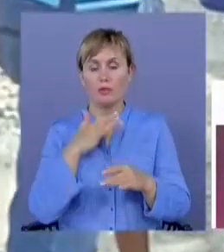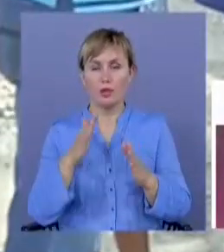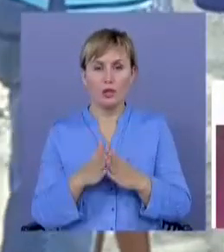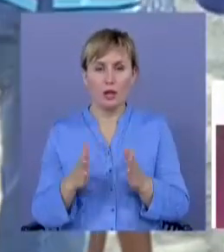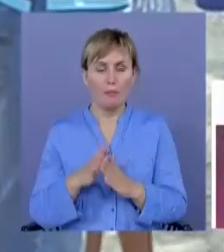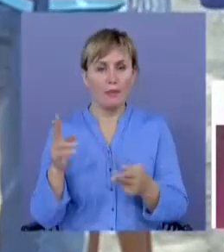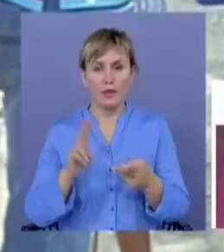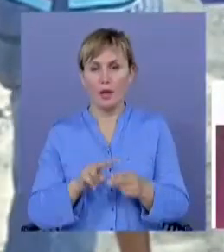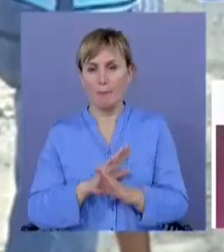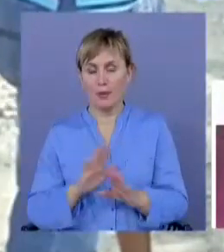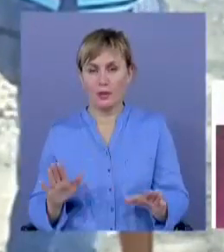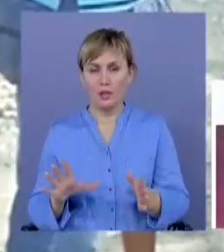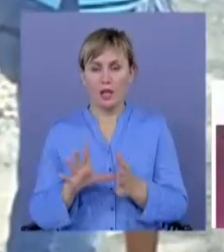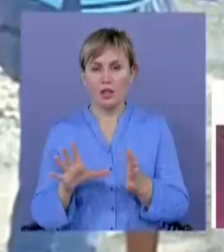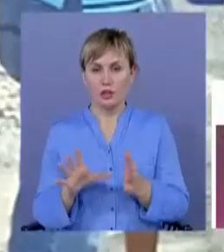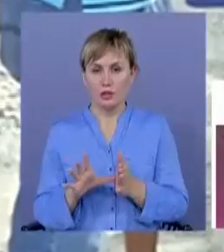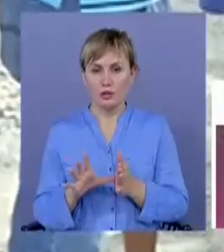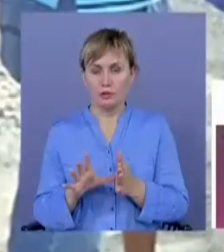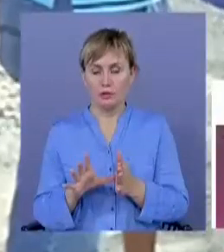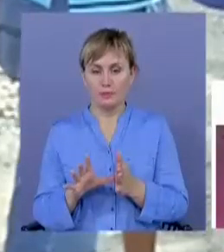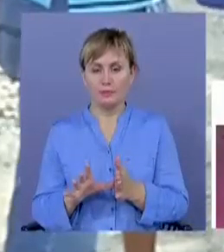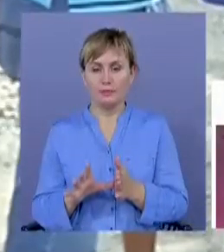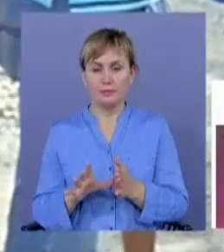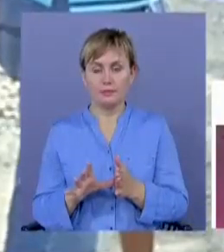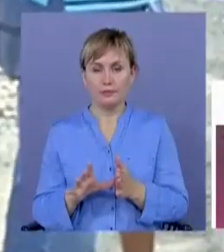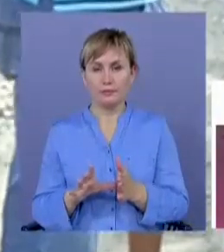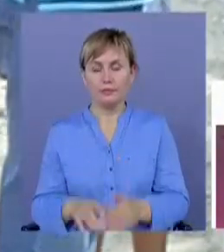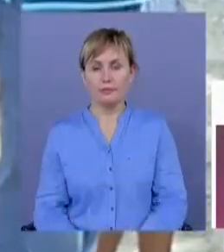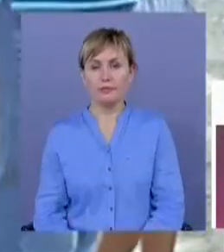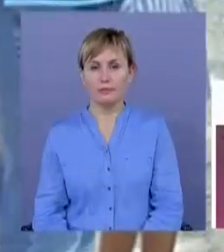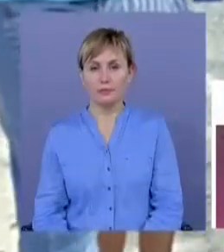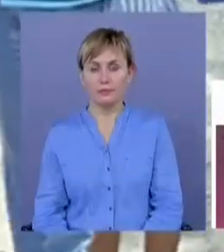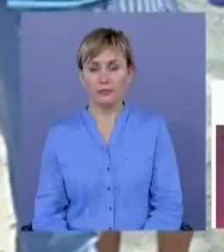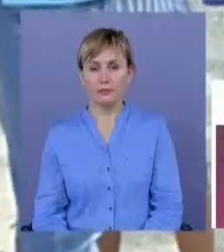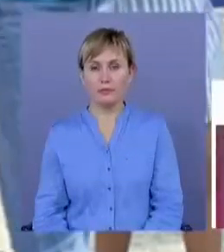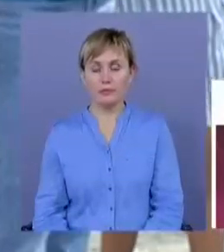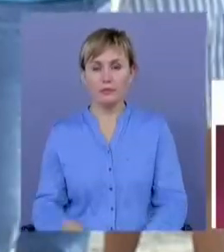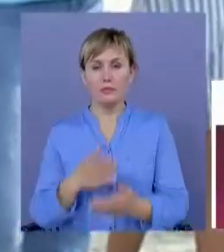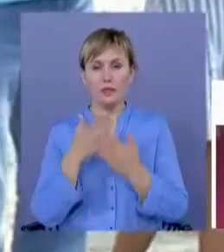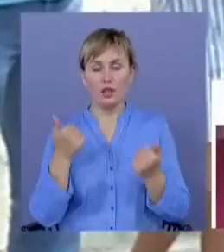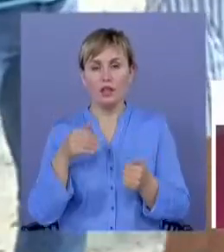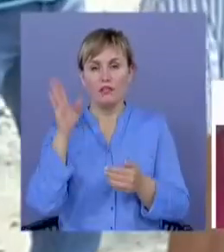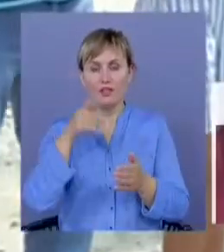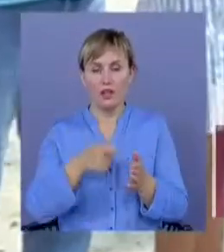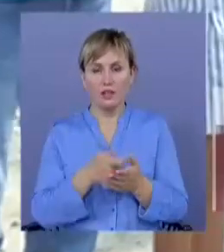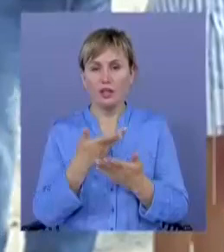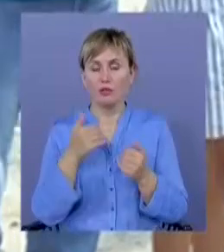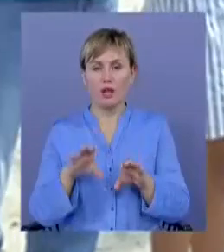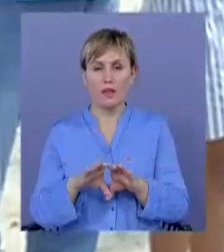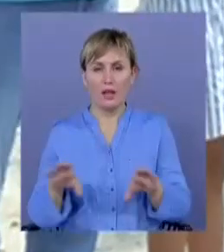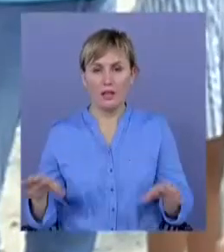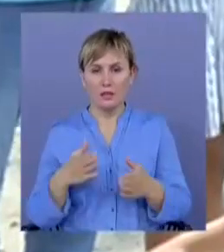не подключены к электричеству, ну, к энергии, да? Нет водоснабжения, нет